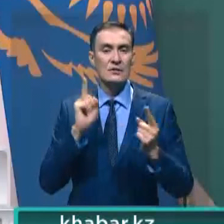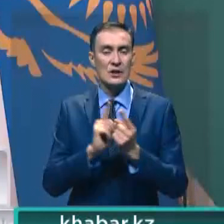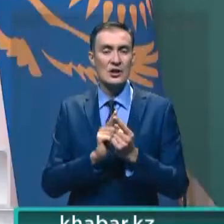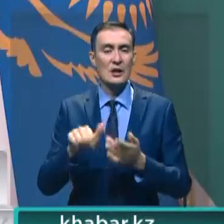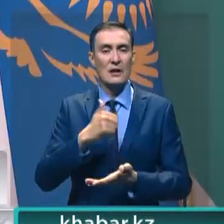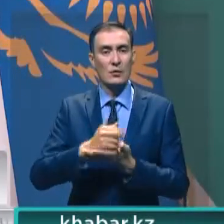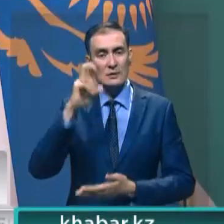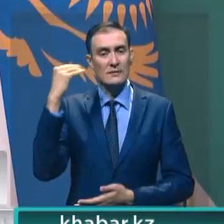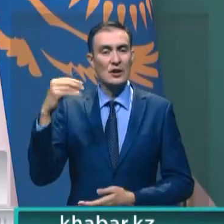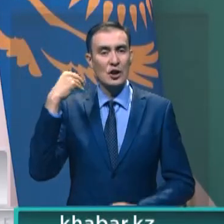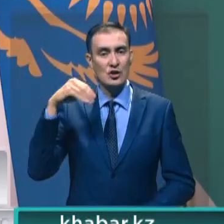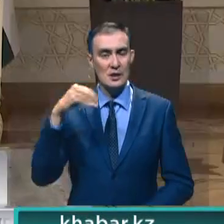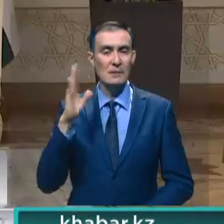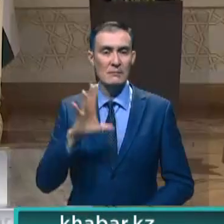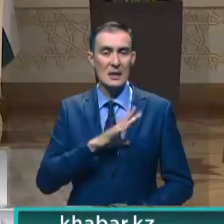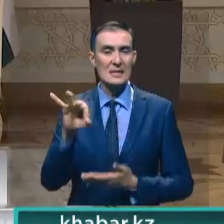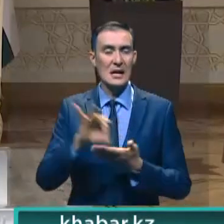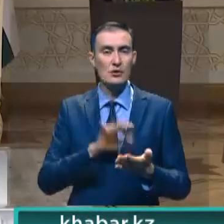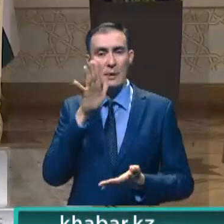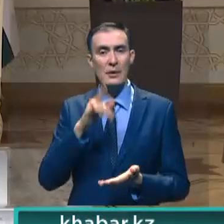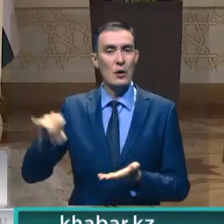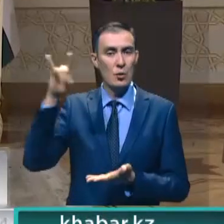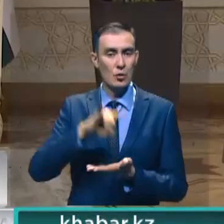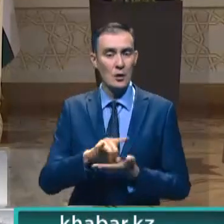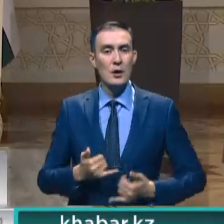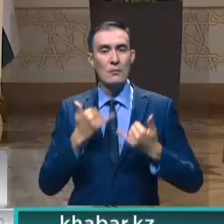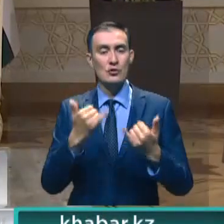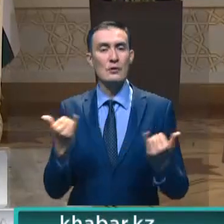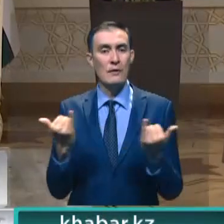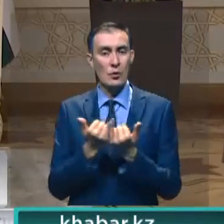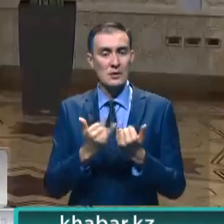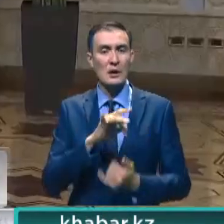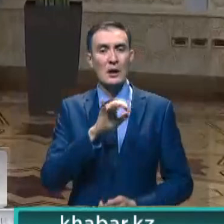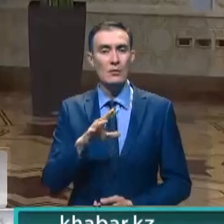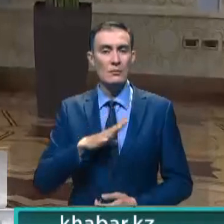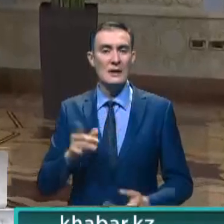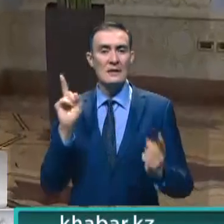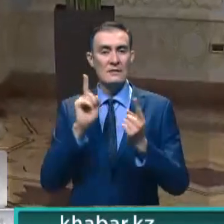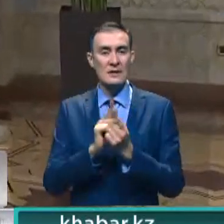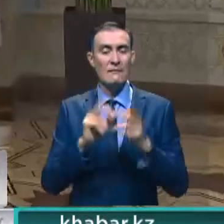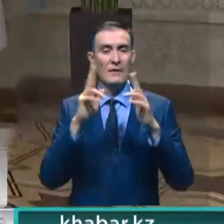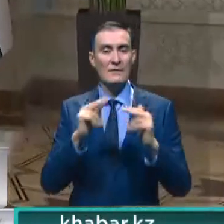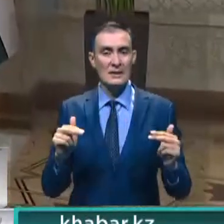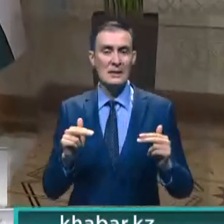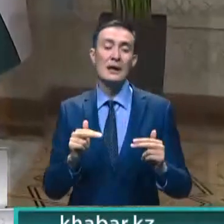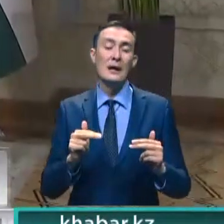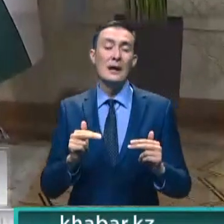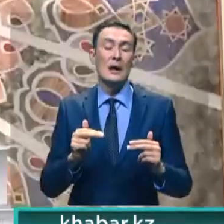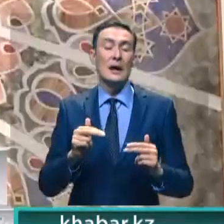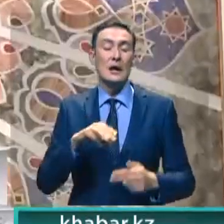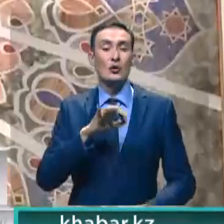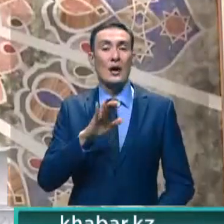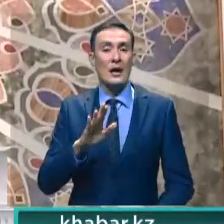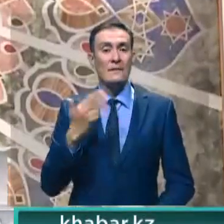с президентом Таджикистана состоялась сразу по прилету. Почетного гостя Эмомали Рахмон принимал во дворце нации.